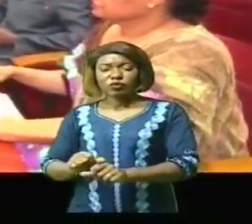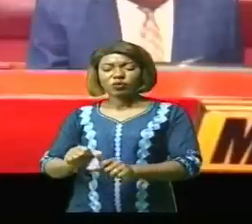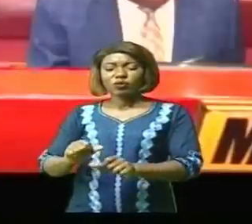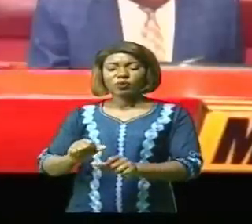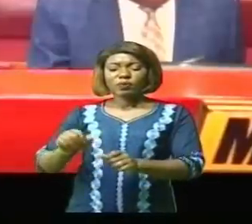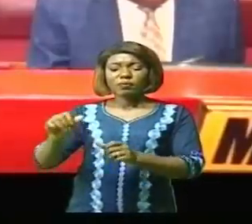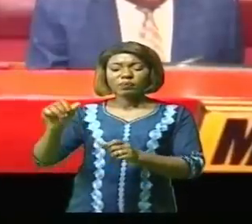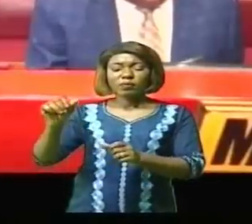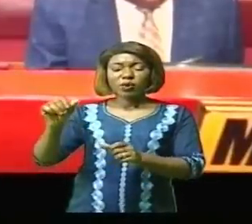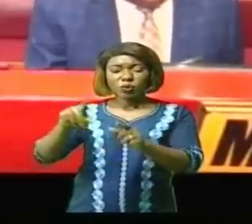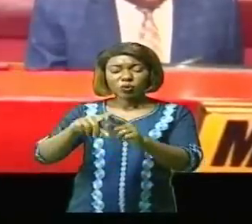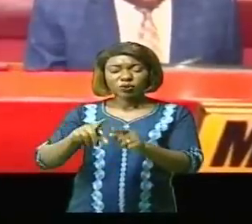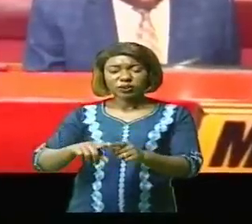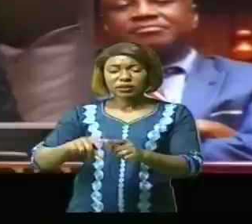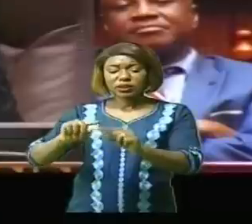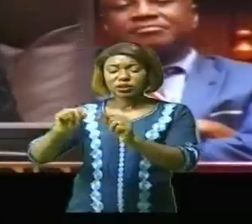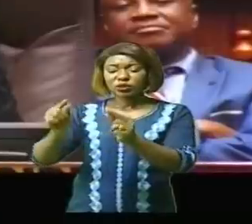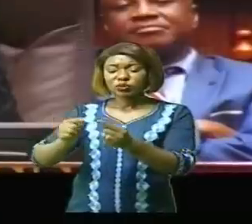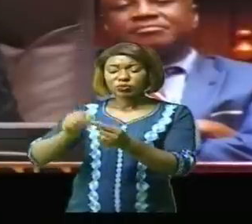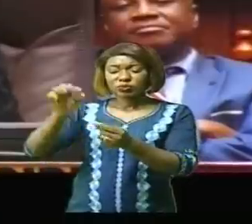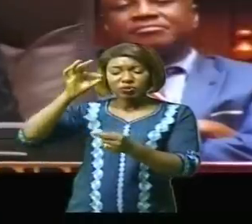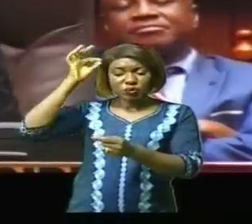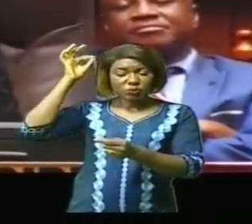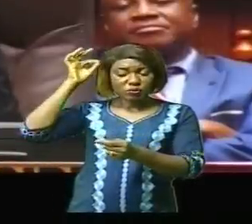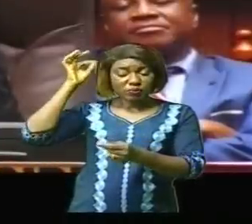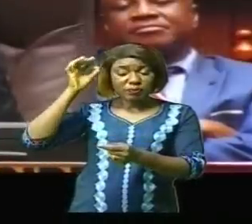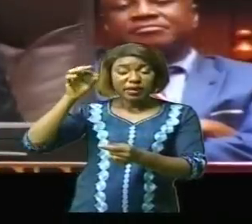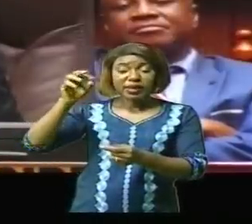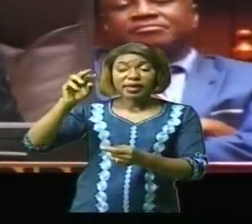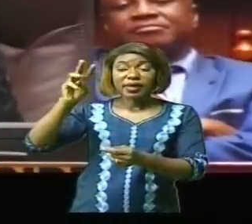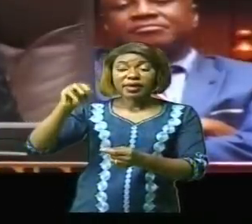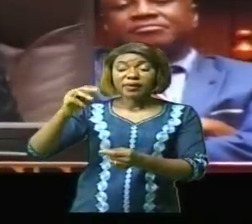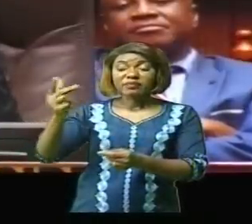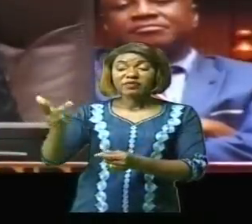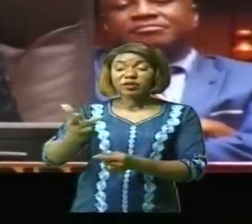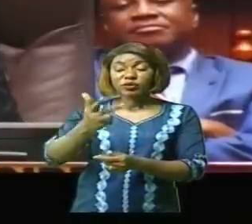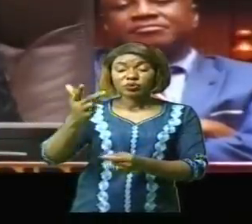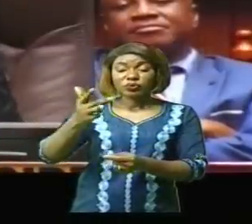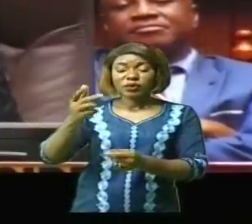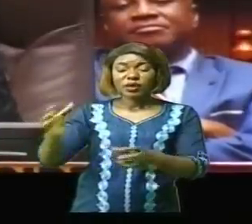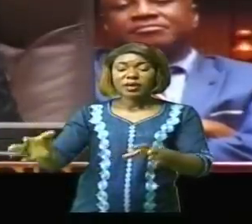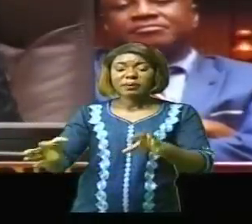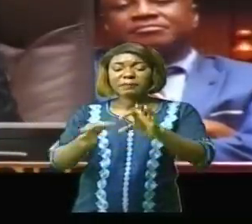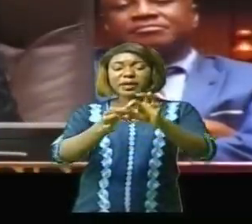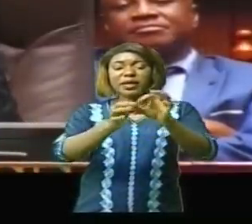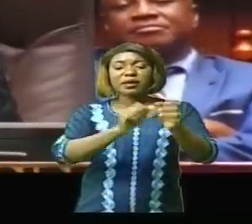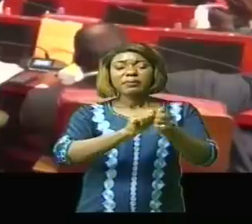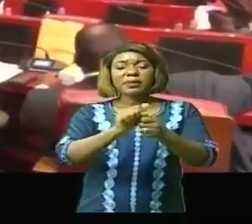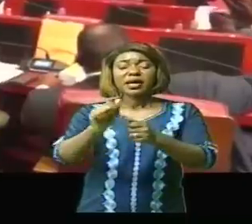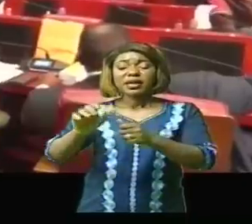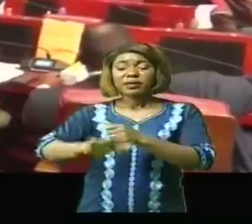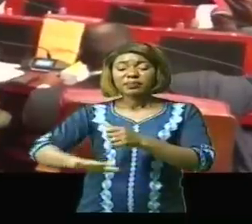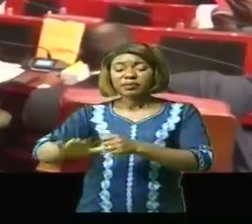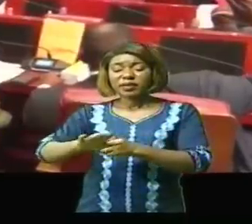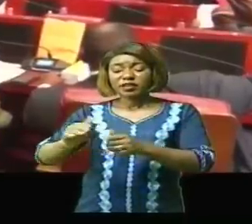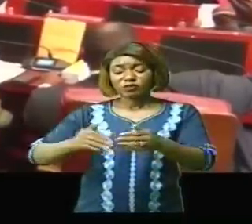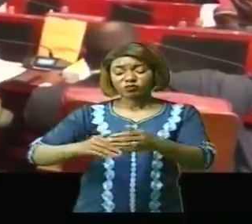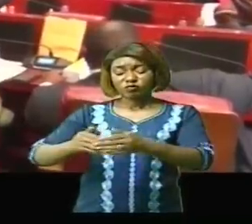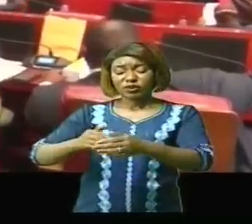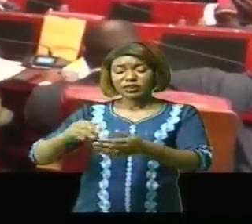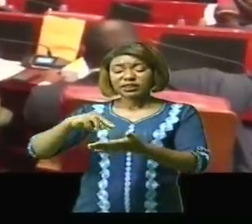et macabre du groupe terroriste M23 sous le parrainage d'un pays voisin. Les